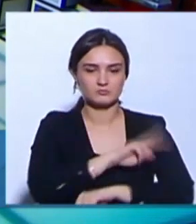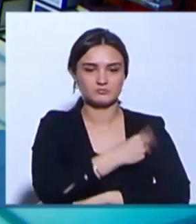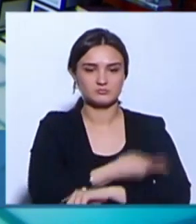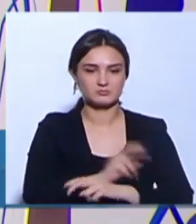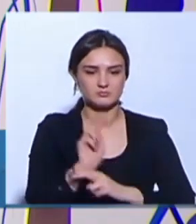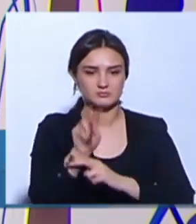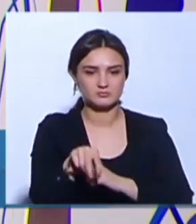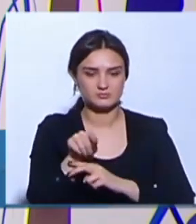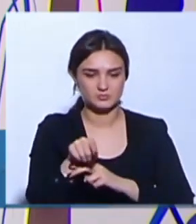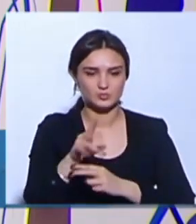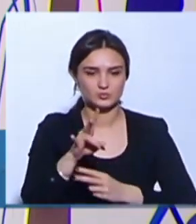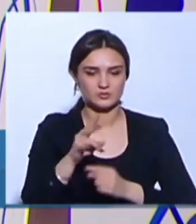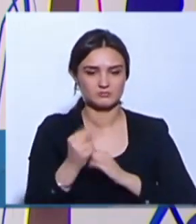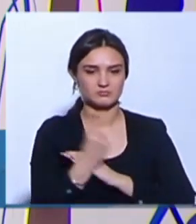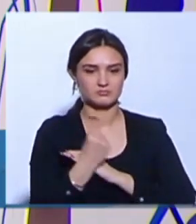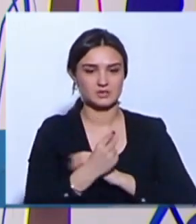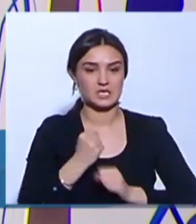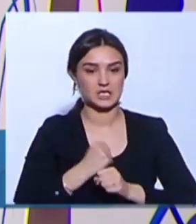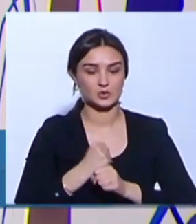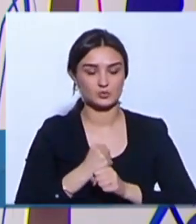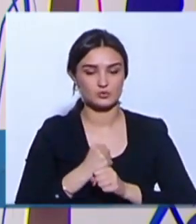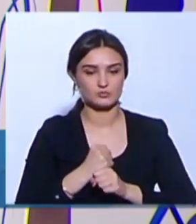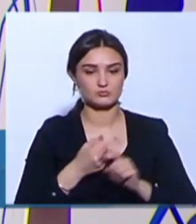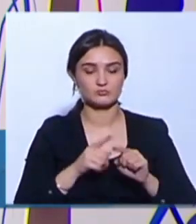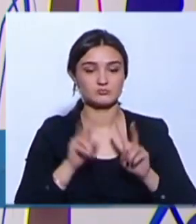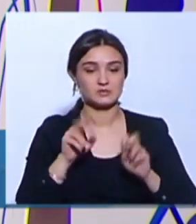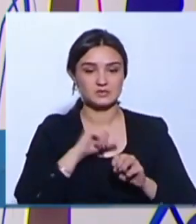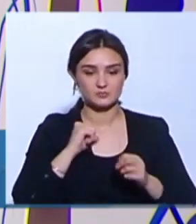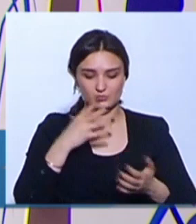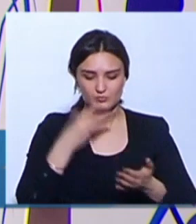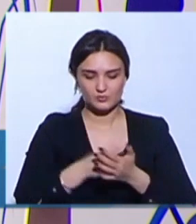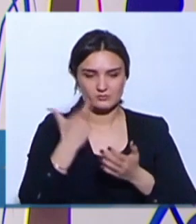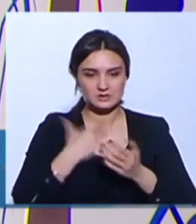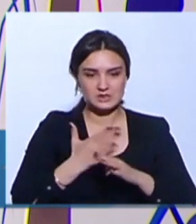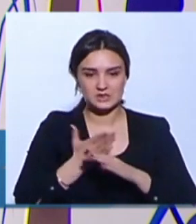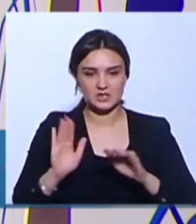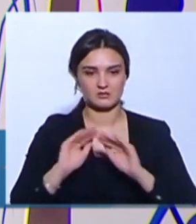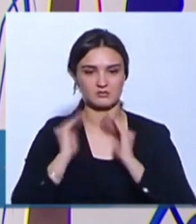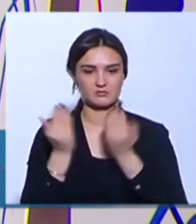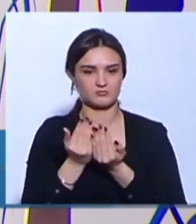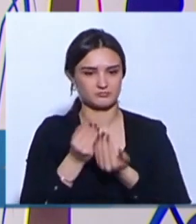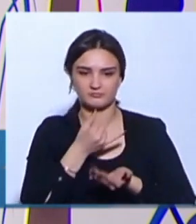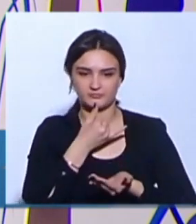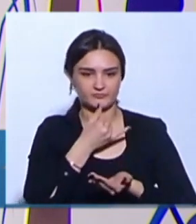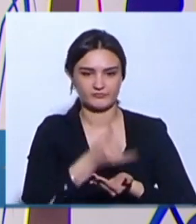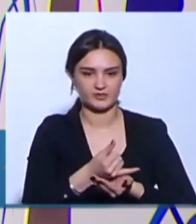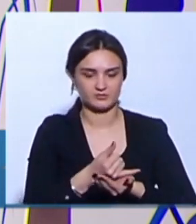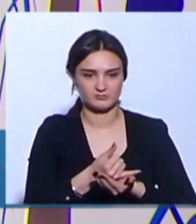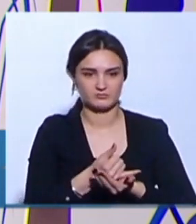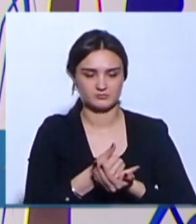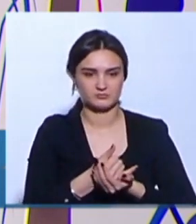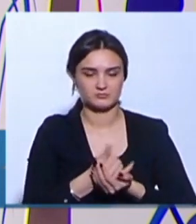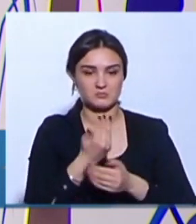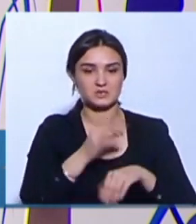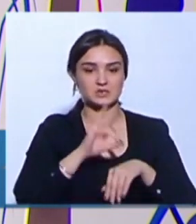და შესაბამისი პროცედურა ჩაიტაროს, რაც იმას ნიშნავს, რომ თვითიზოლაციის შესაძლებლობის შეზღუდვა ავტომატურად ზრდის